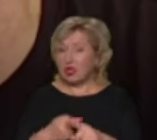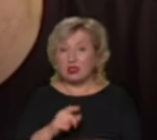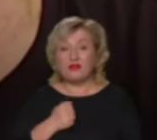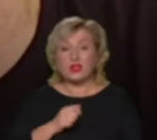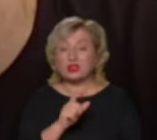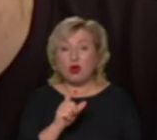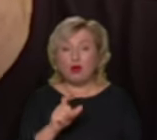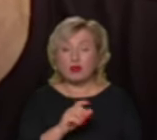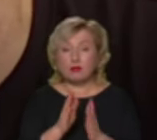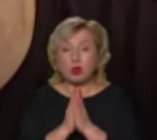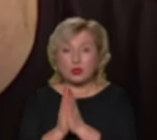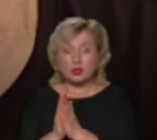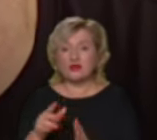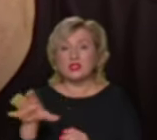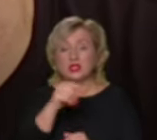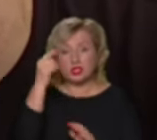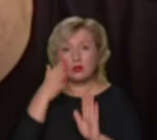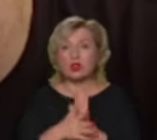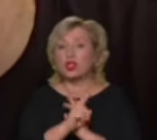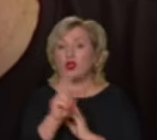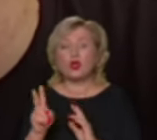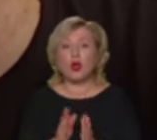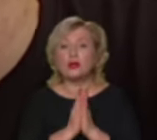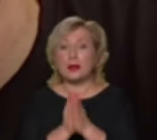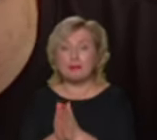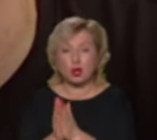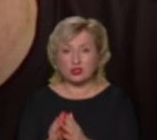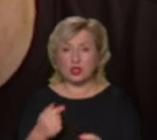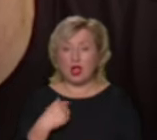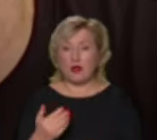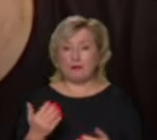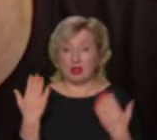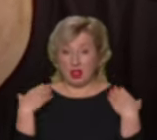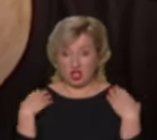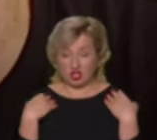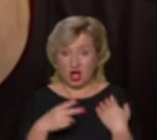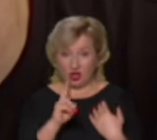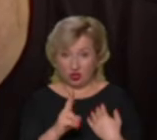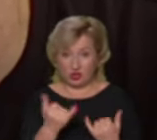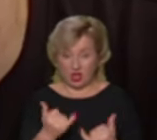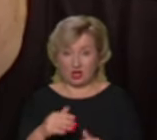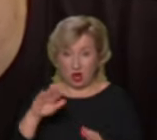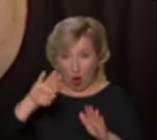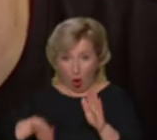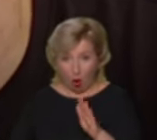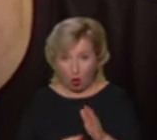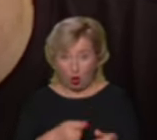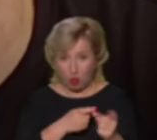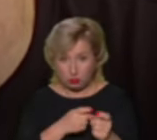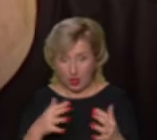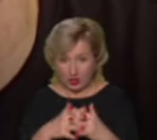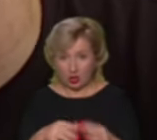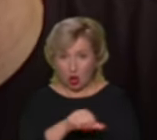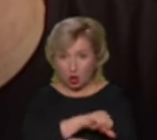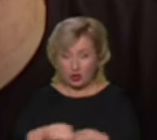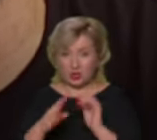хочу, щоб ви всі зрозуміли, ніхто нікого не просить. На плечах тих, хто зараз в окопах, ми до кордону